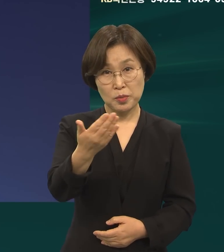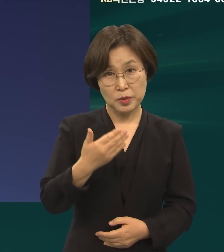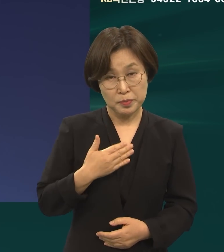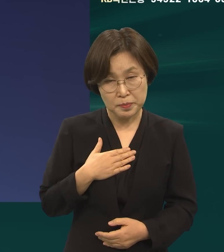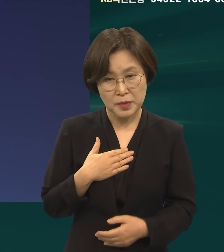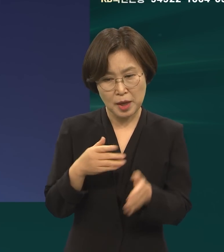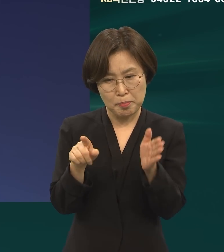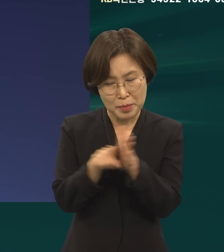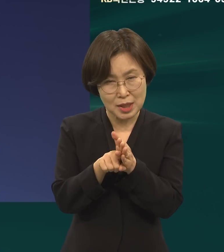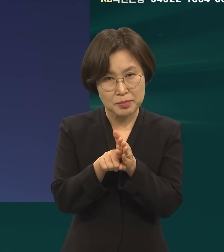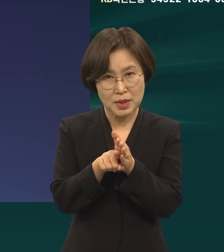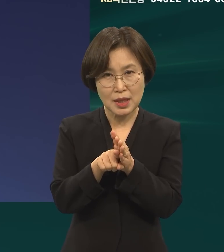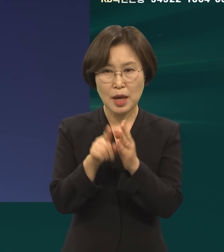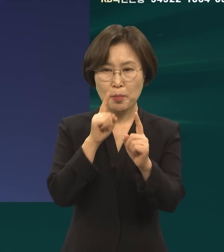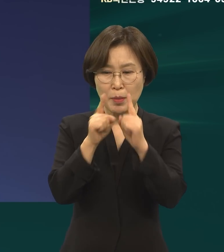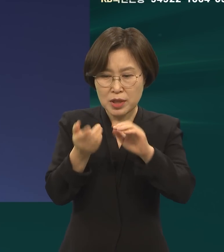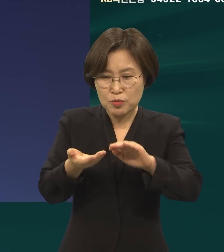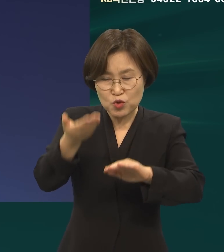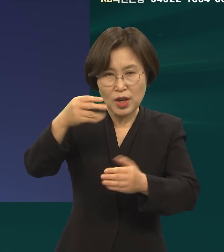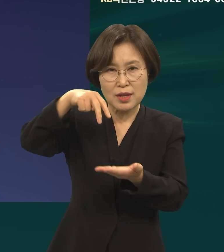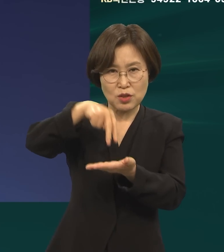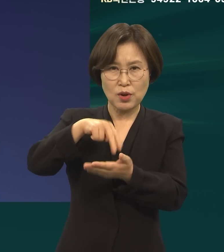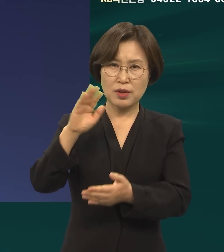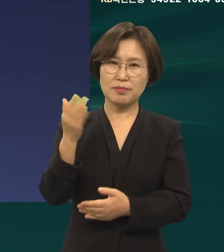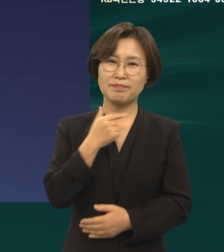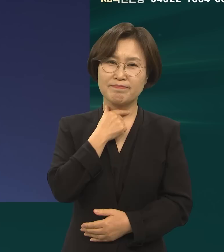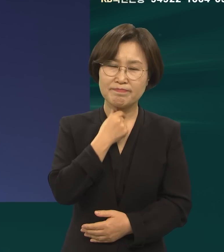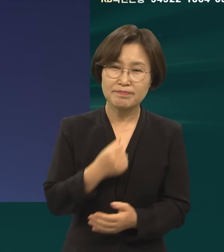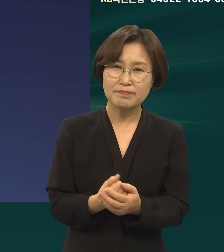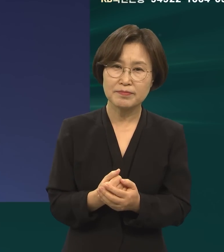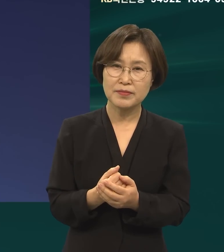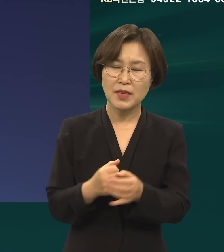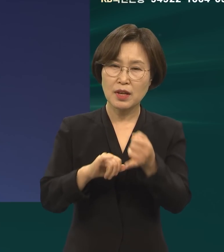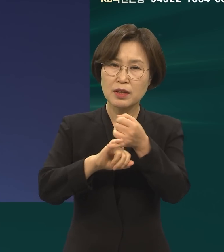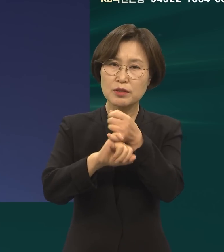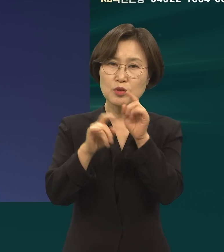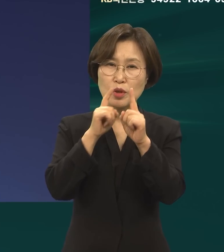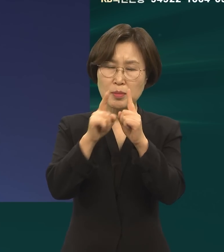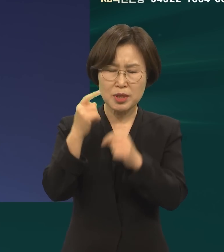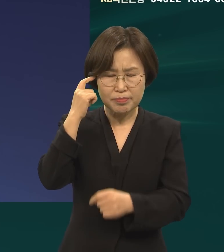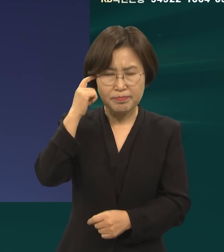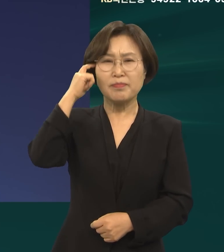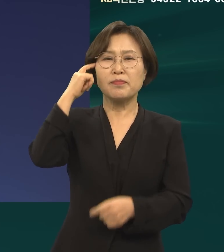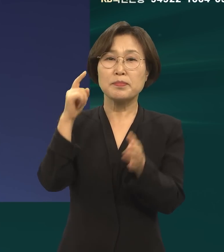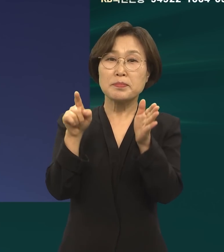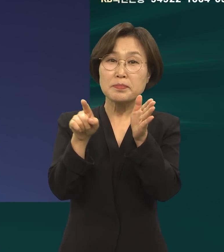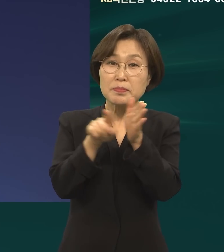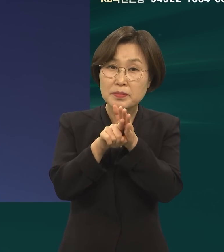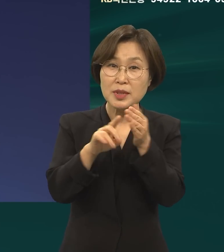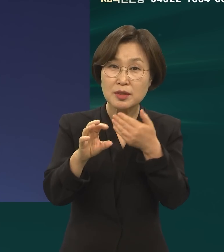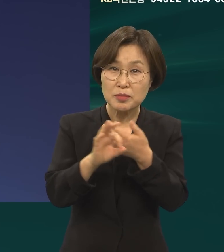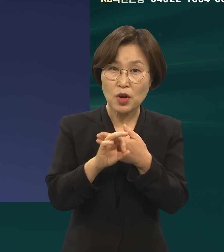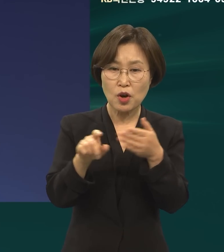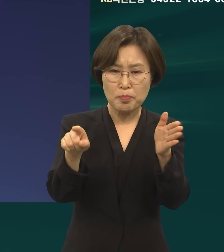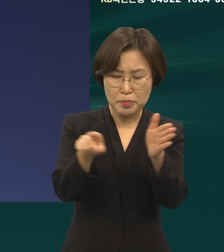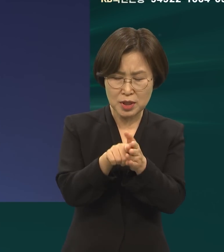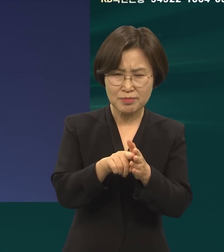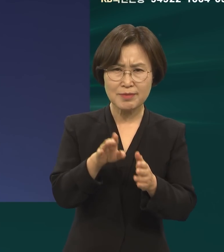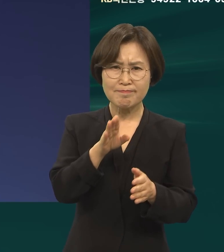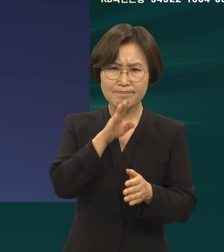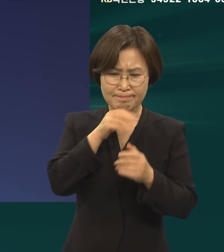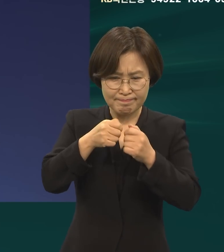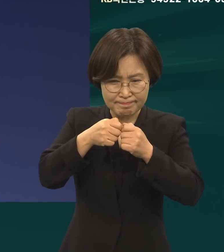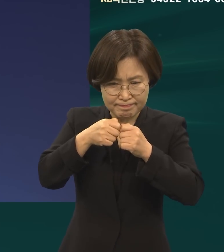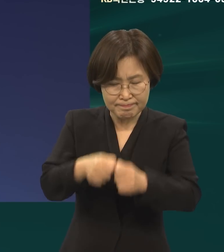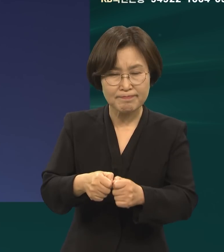위에 서 있길 바랍니다. 말씀을 정말, 이 약속의 말씀을 깨닫고 믿어야만 그 믿음은 구체적인 것이